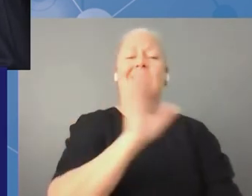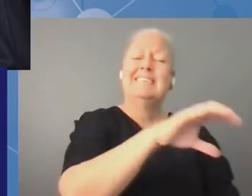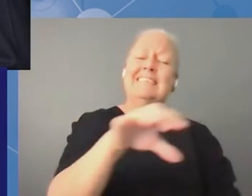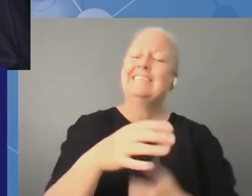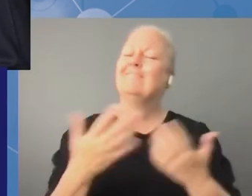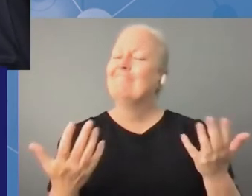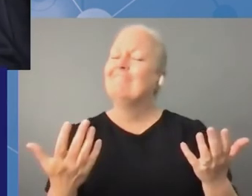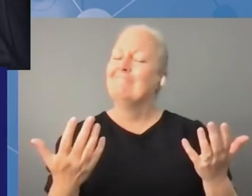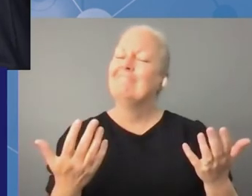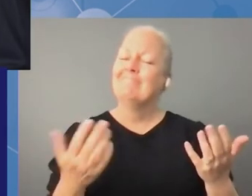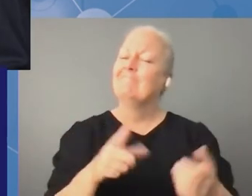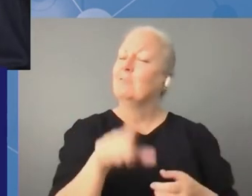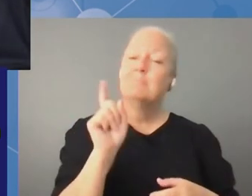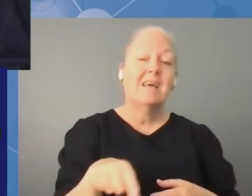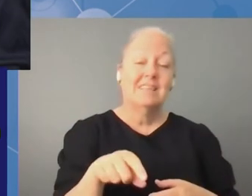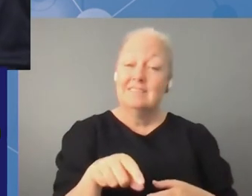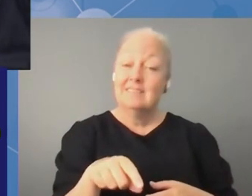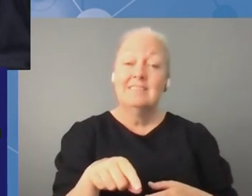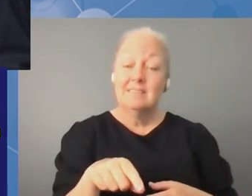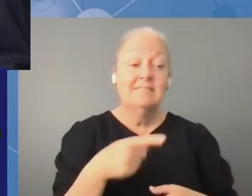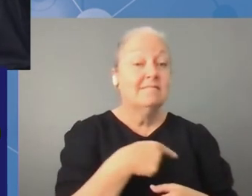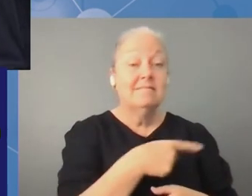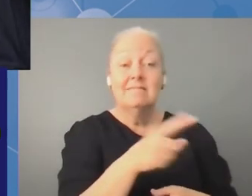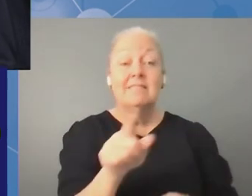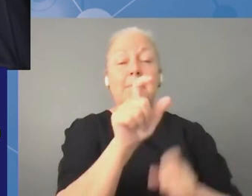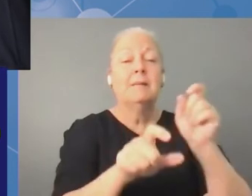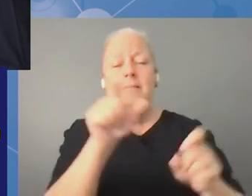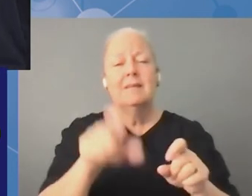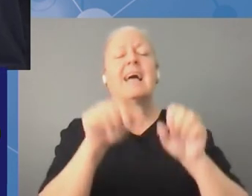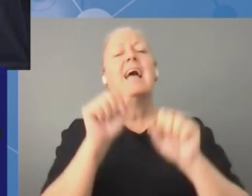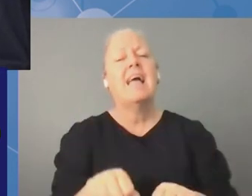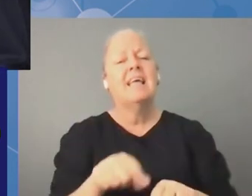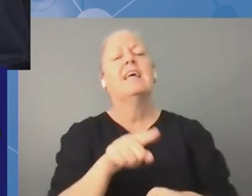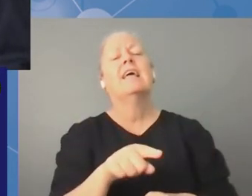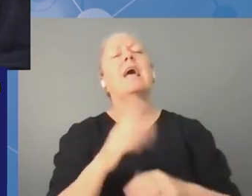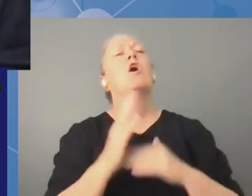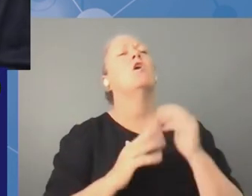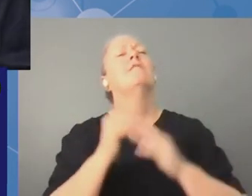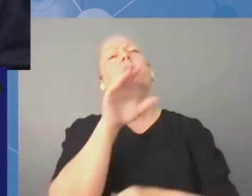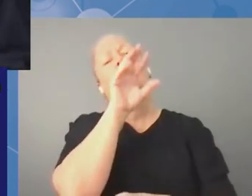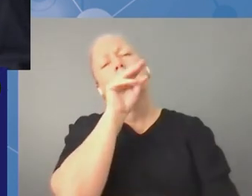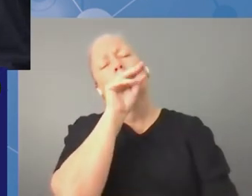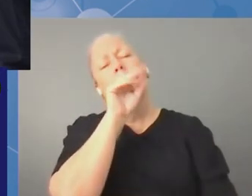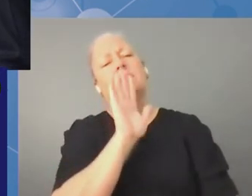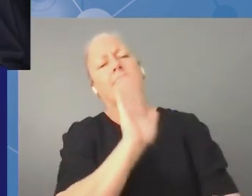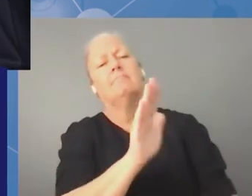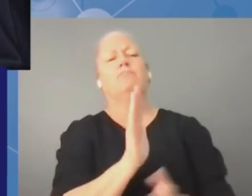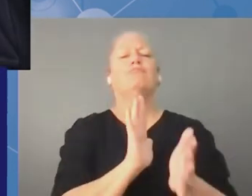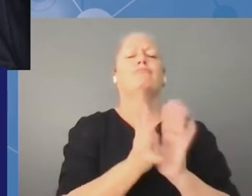أن تكون هناك عدة أشخاص من مناطق مختلفة يفهمون ما